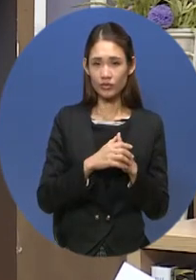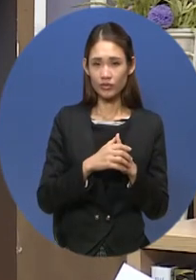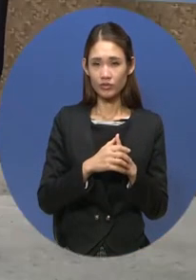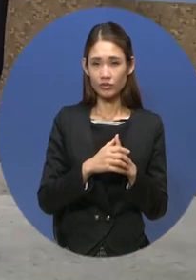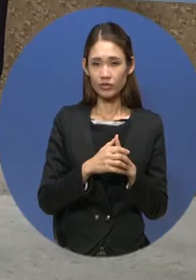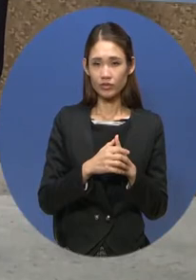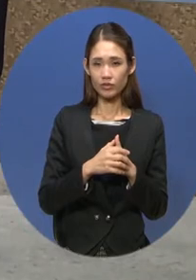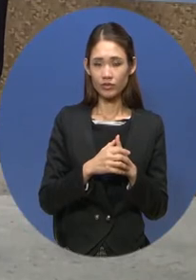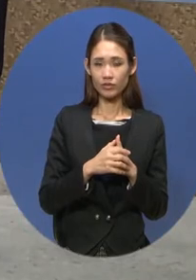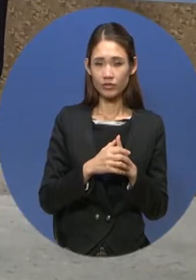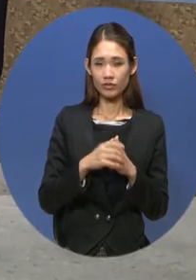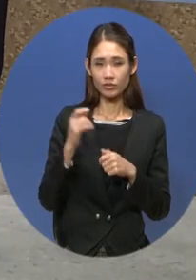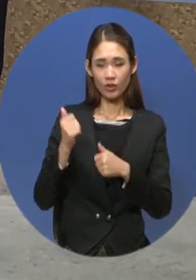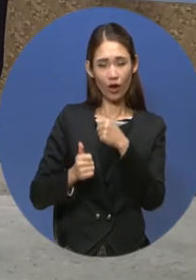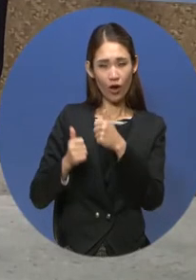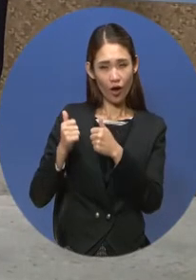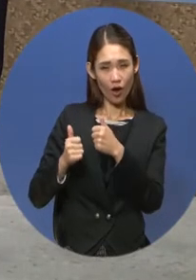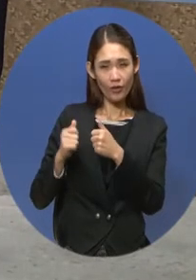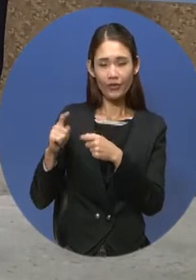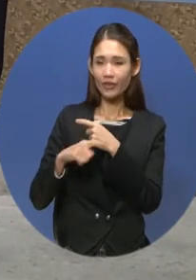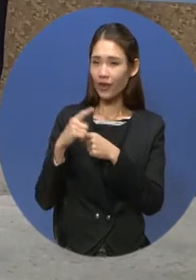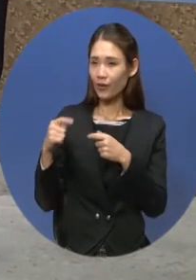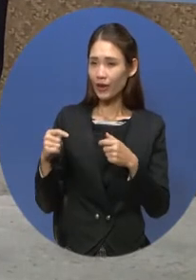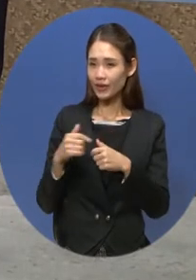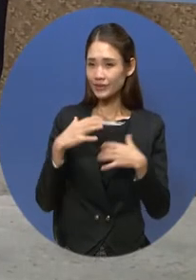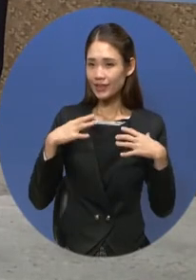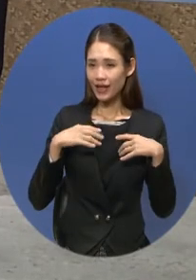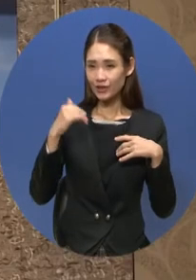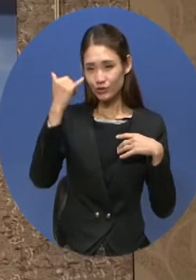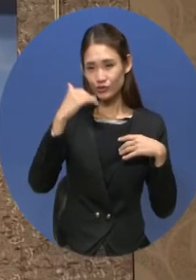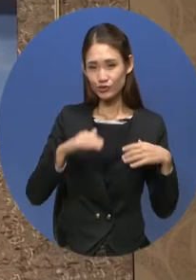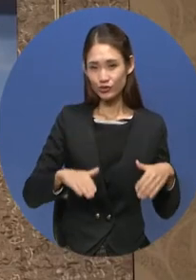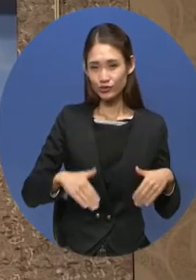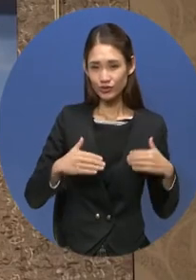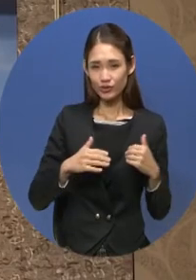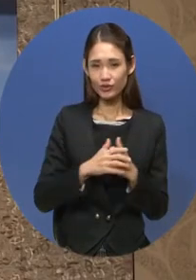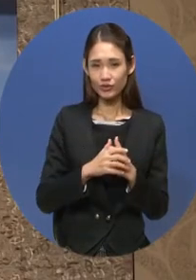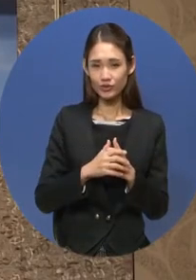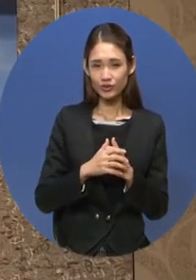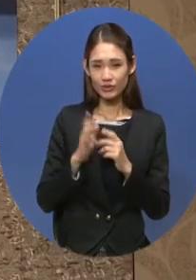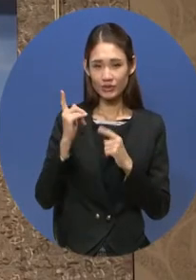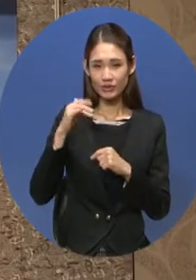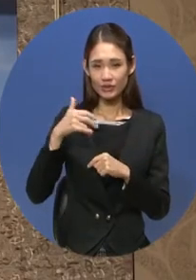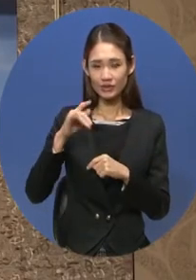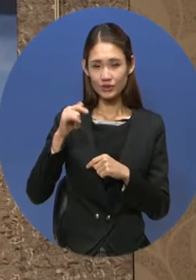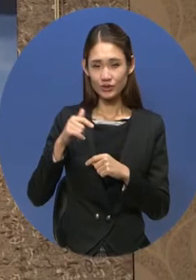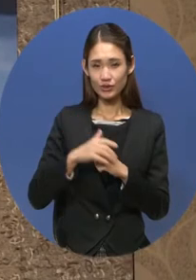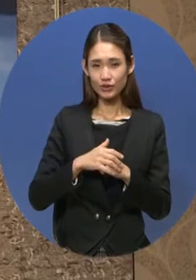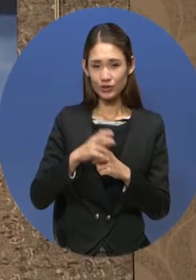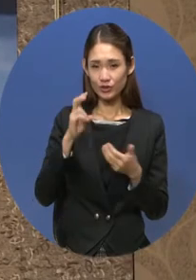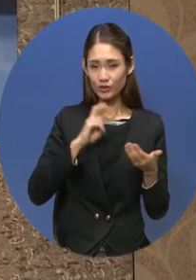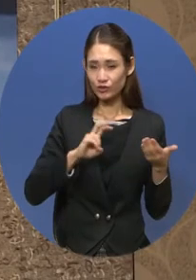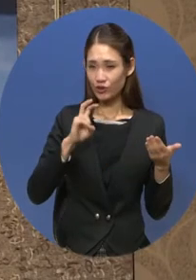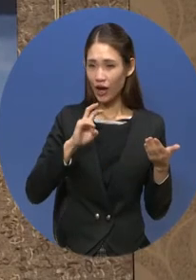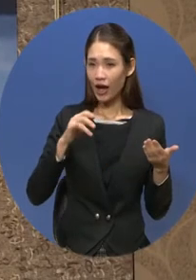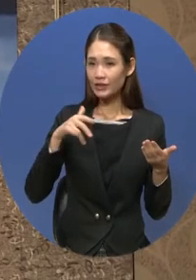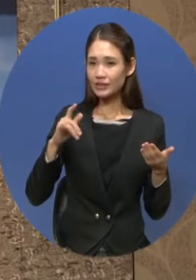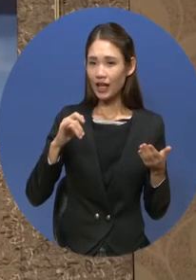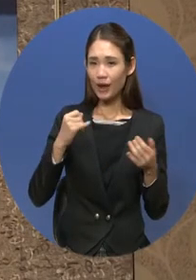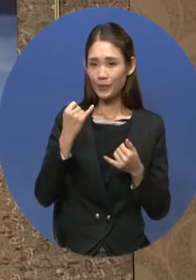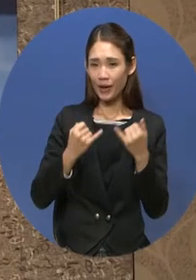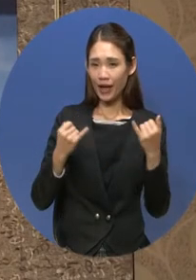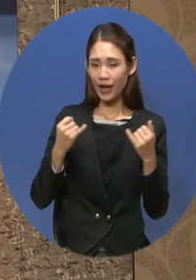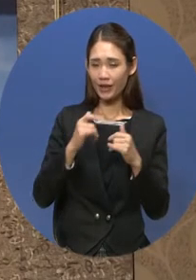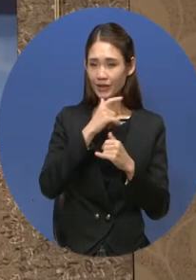근데 또 그 경연대회에서 자랑스럽게 우리 충청남도에 있는 그 네. 이지원 자매가 예. 국악자매가 네, 유명하죠.